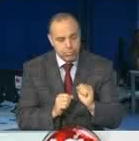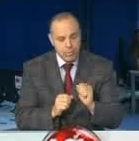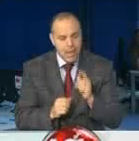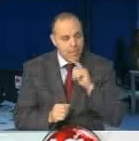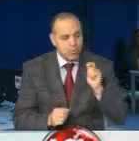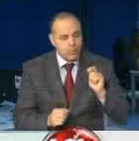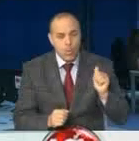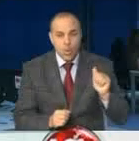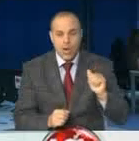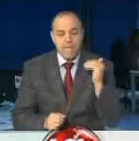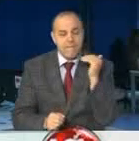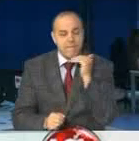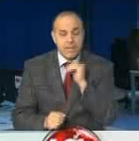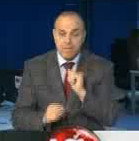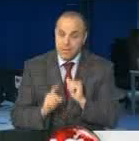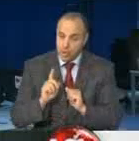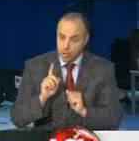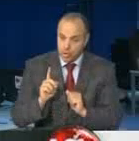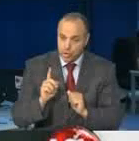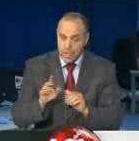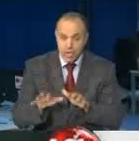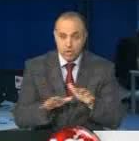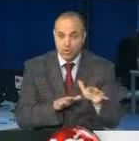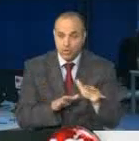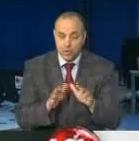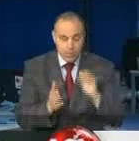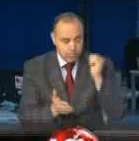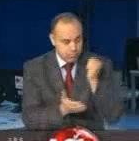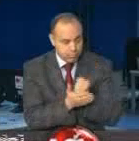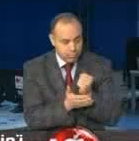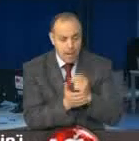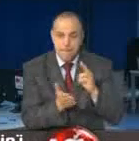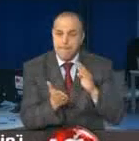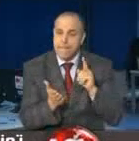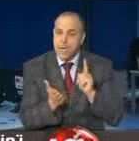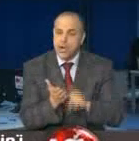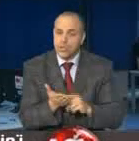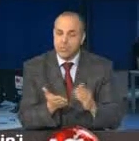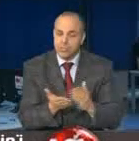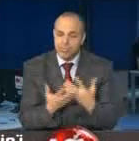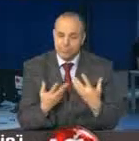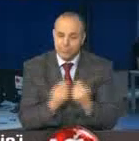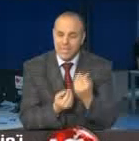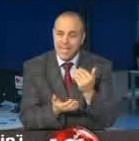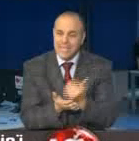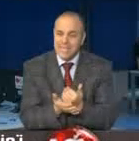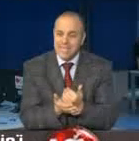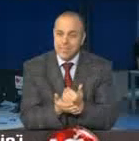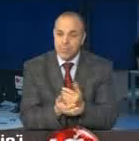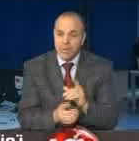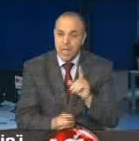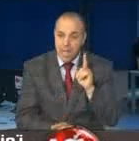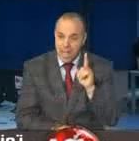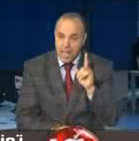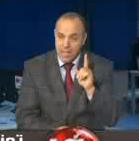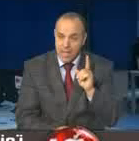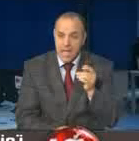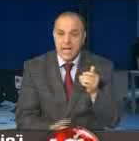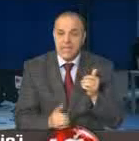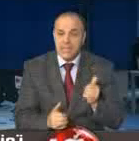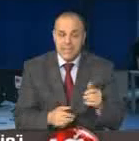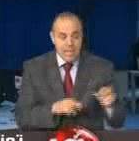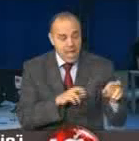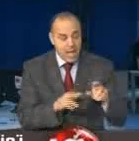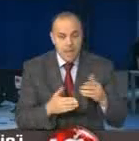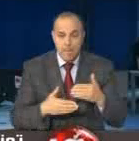نواب الشعب إلى التسريع في إجراءات المصادقة على مشروع قانون المصالحة الاقتصادية كأساس